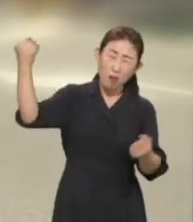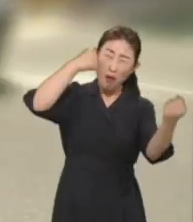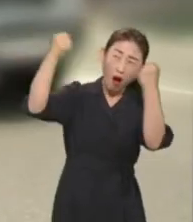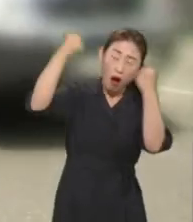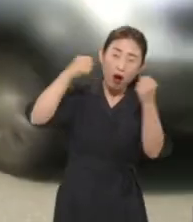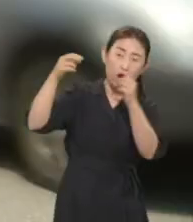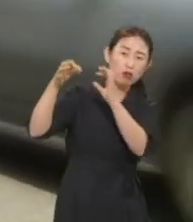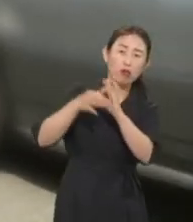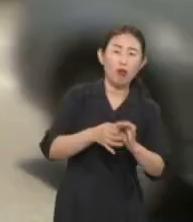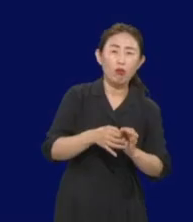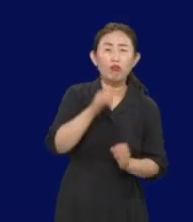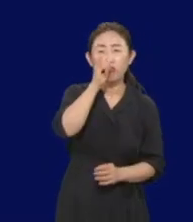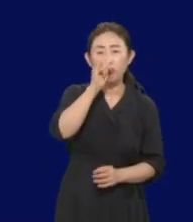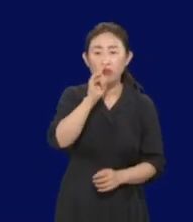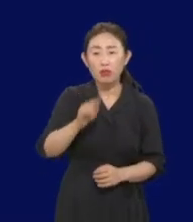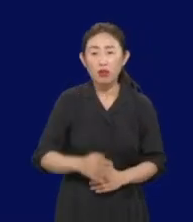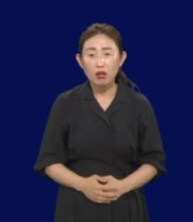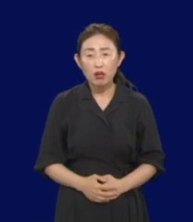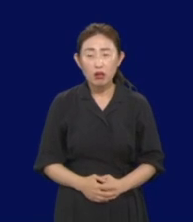이어졌다고 말했습니다